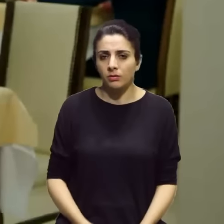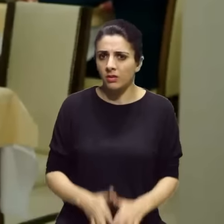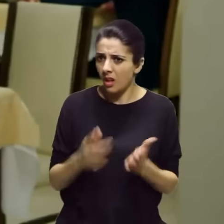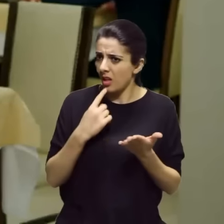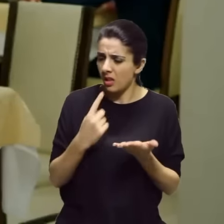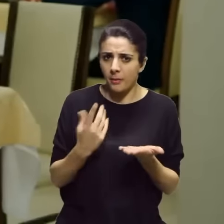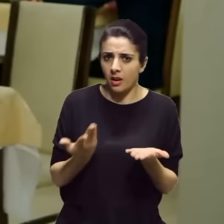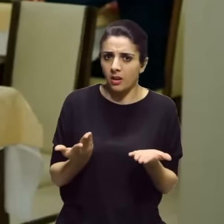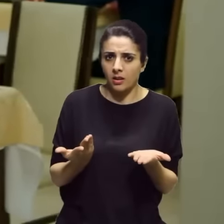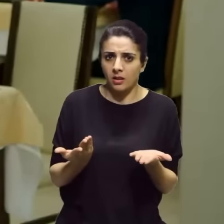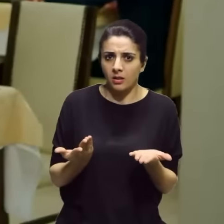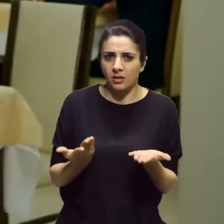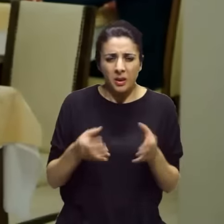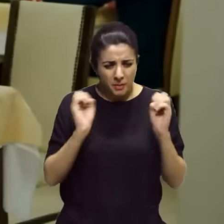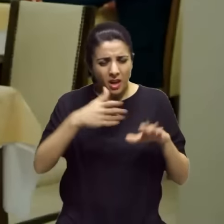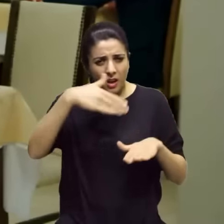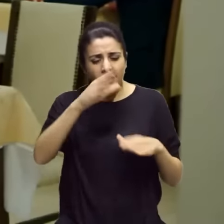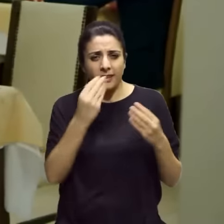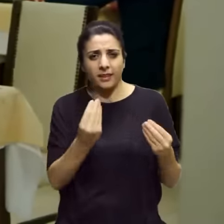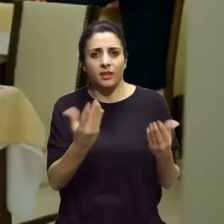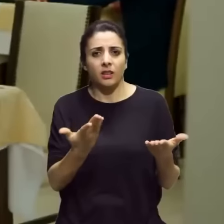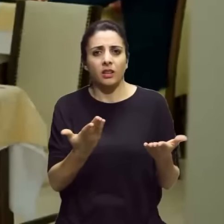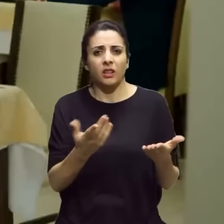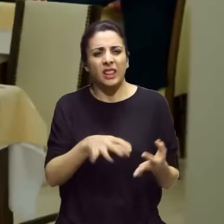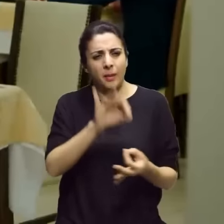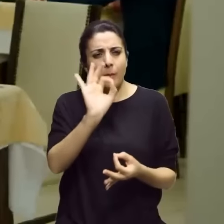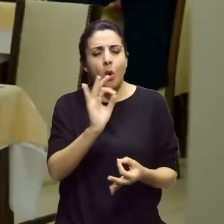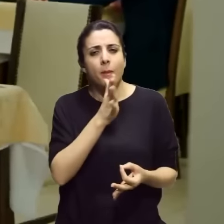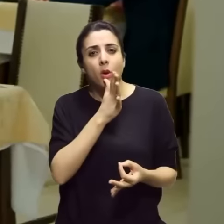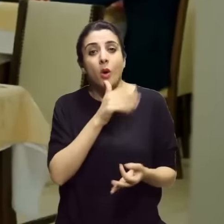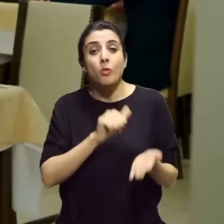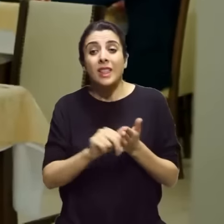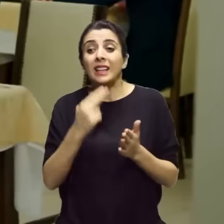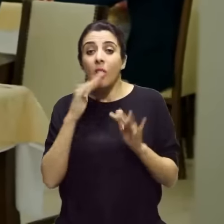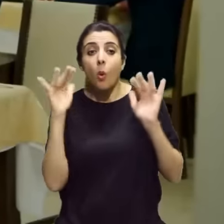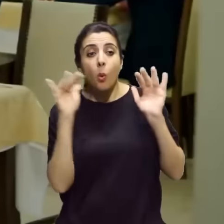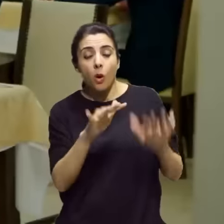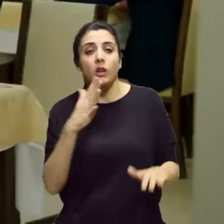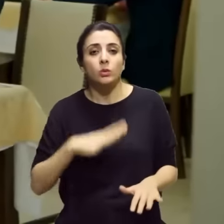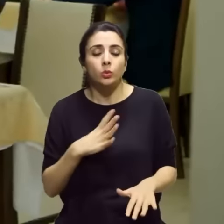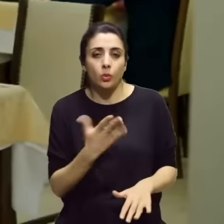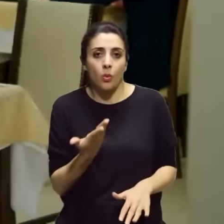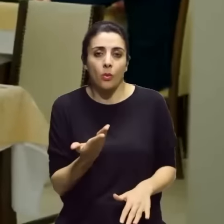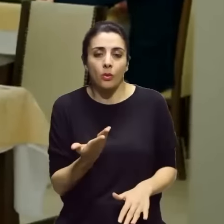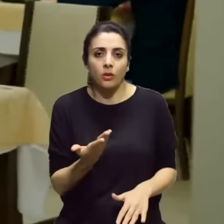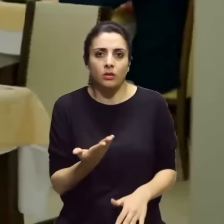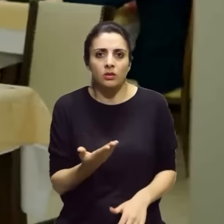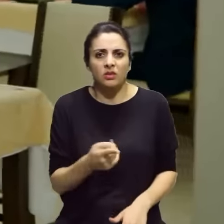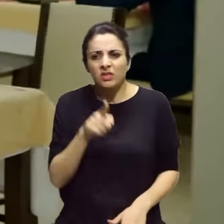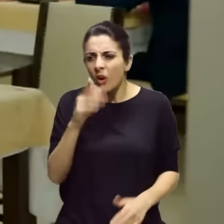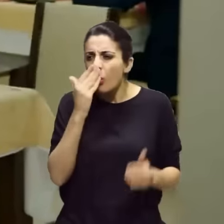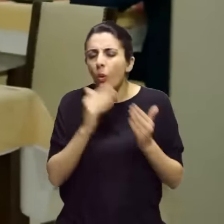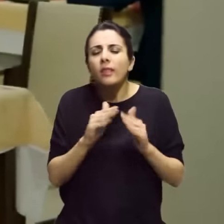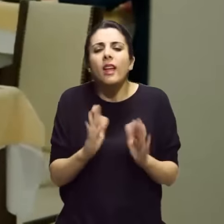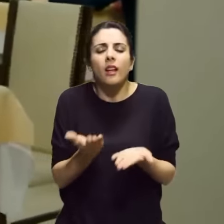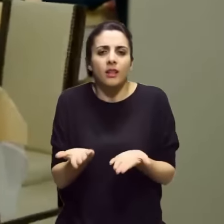Nasıl ya? Bırak gitsin. Bilirim böyle tipleri. Bütün kızlar onlarla ilgilensin isterler. Zaten sana göre biri